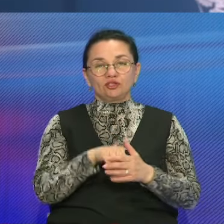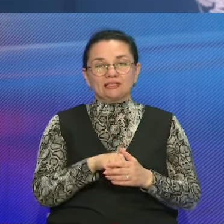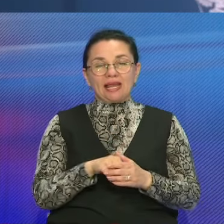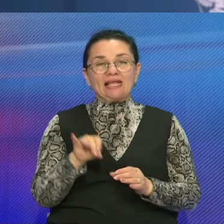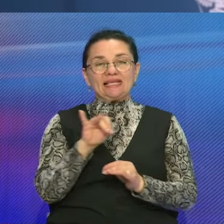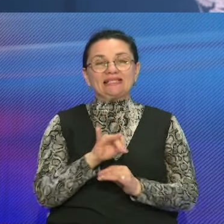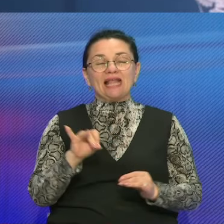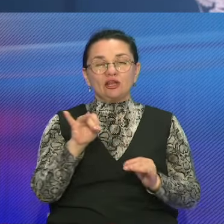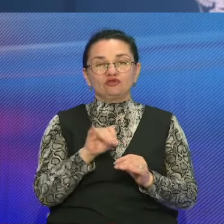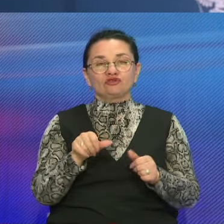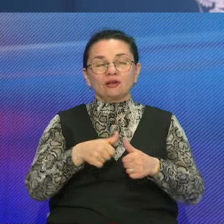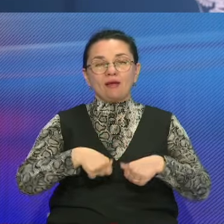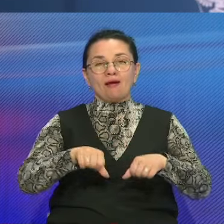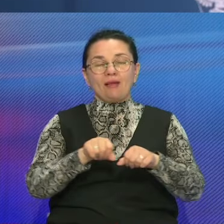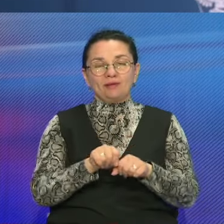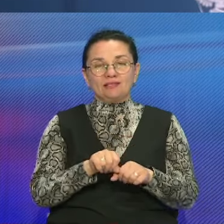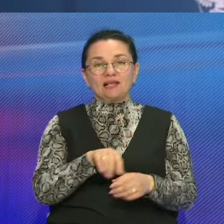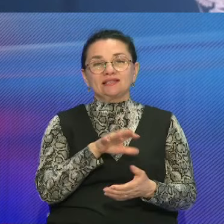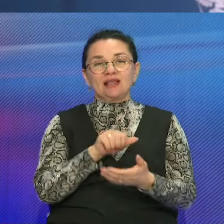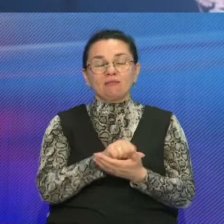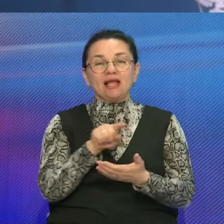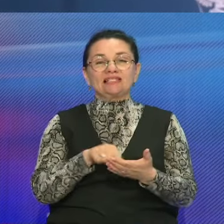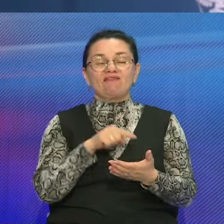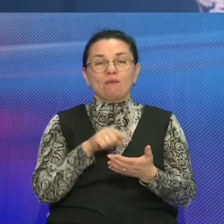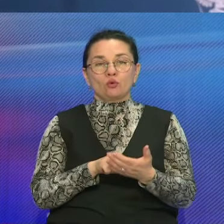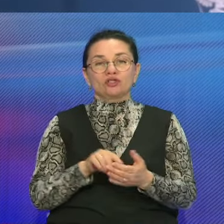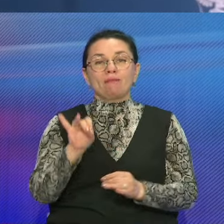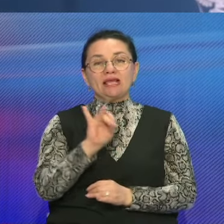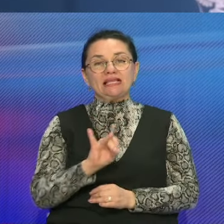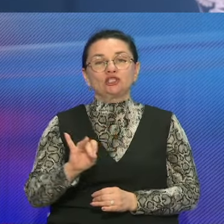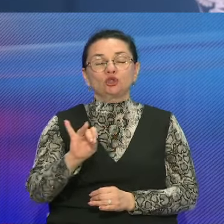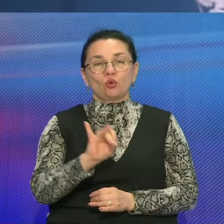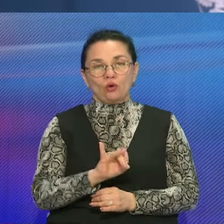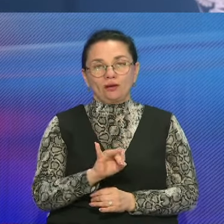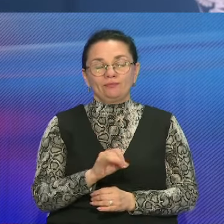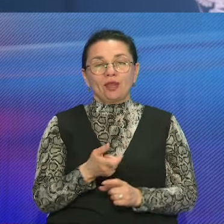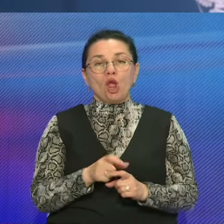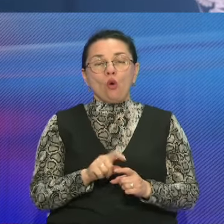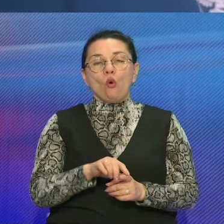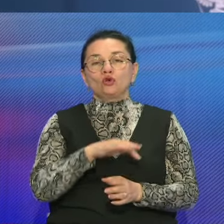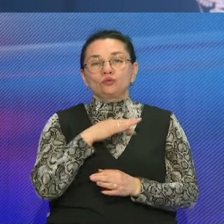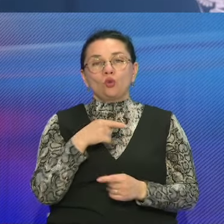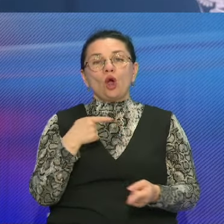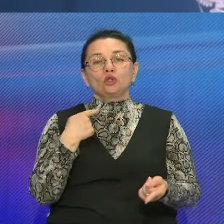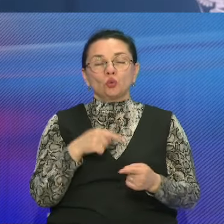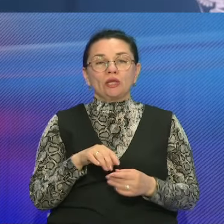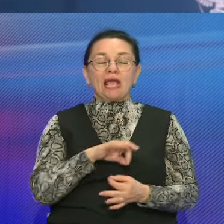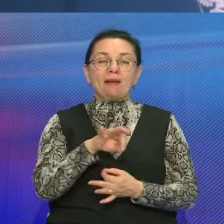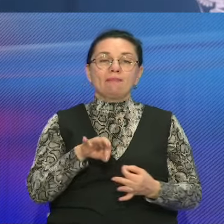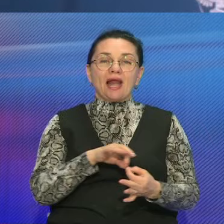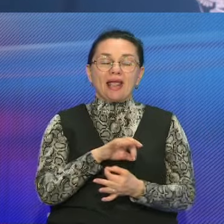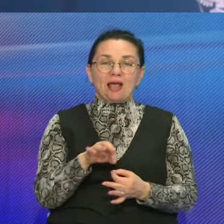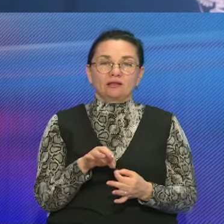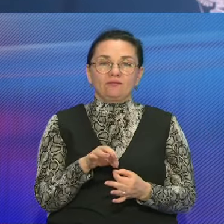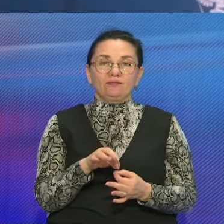комиссия, которая занимается вопросами истории российско-белорусской. Очень много гуманитарных проектов, и на этом